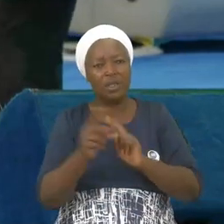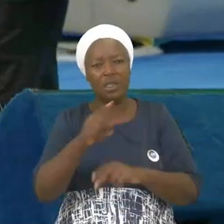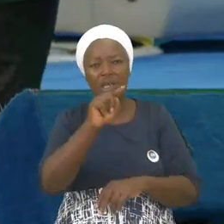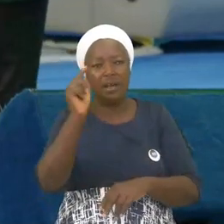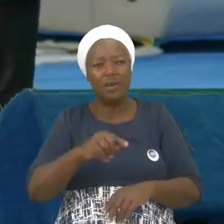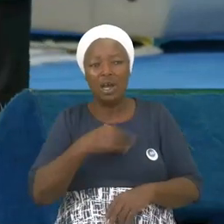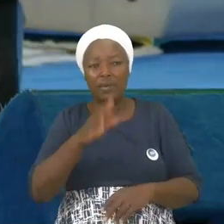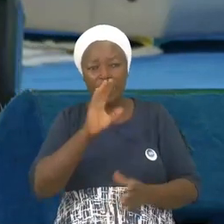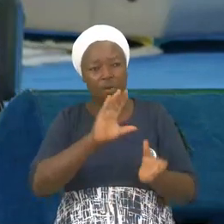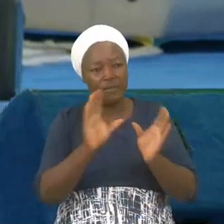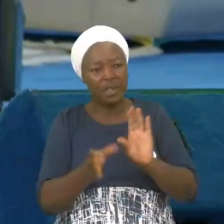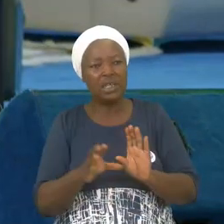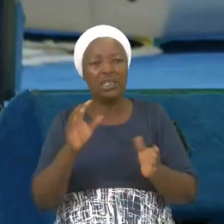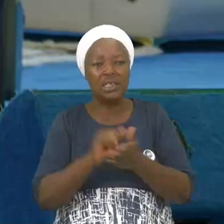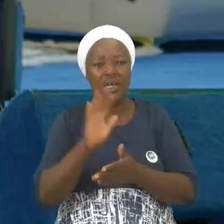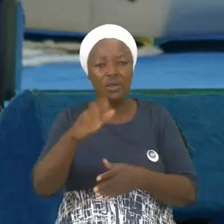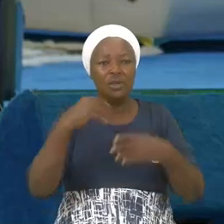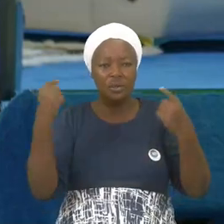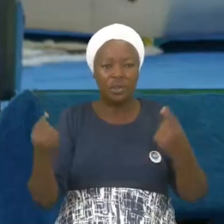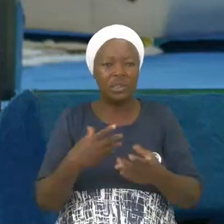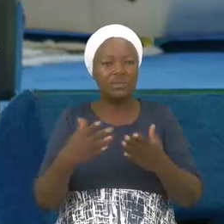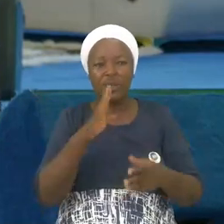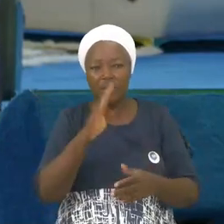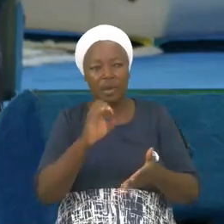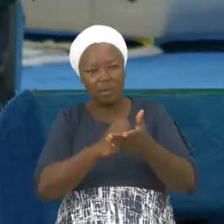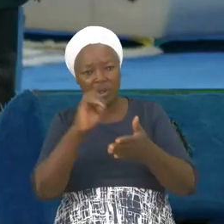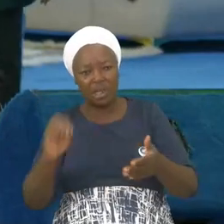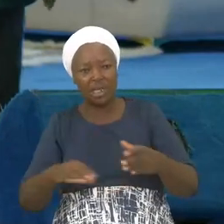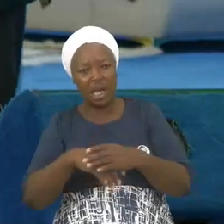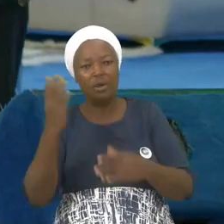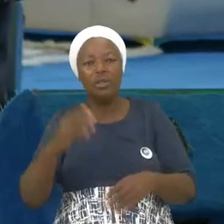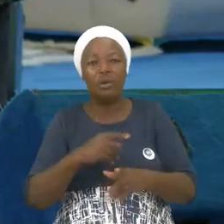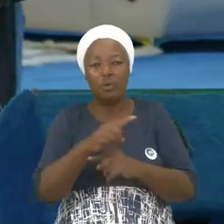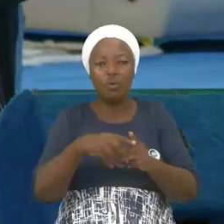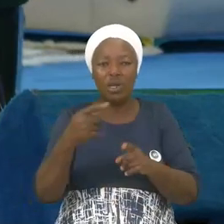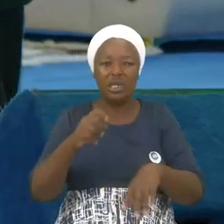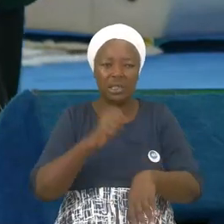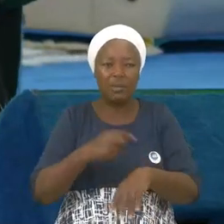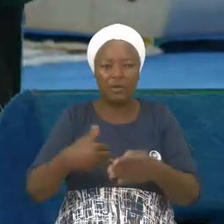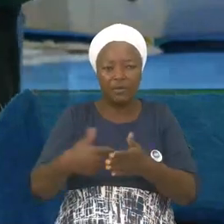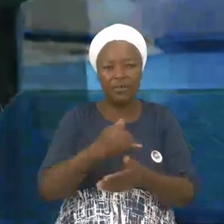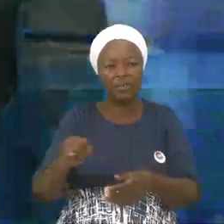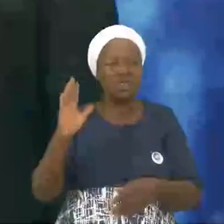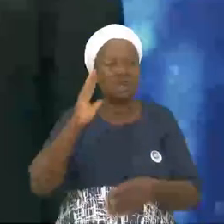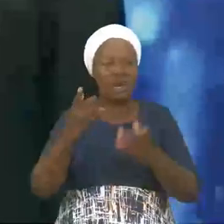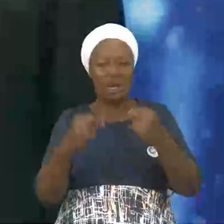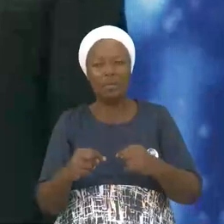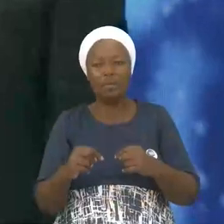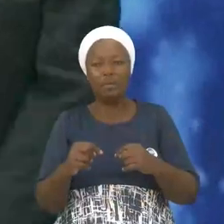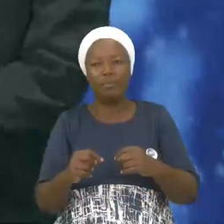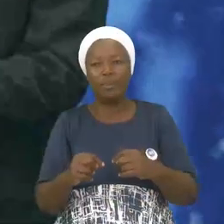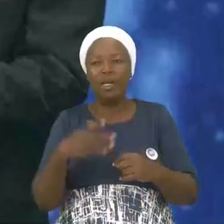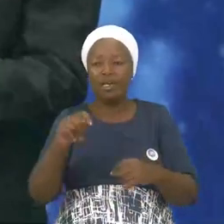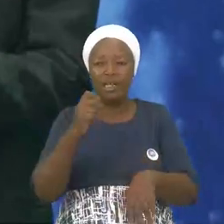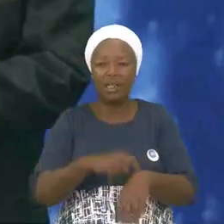la main de Dieu te touche. Repentez-vous donc et convertissez-vous pour que vos péchés soient pardonnés,